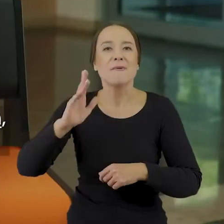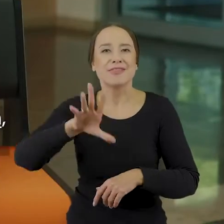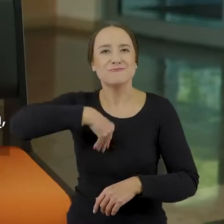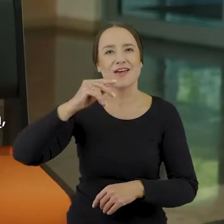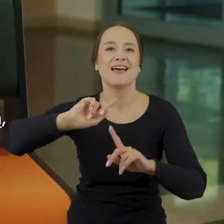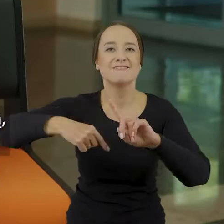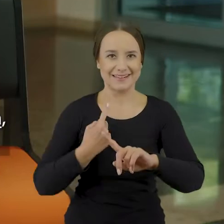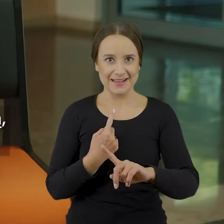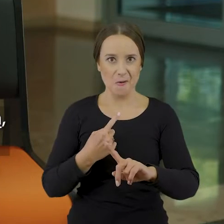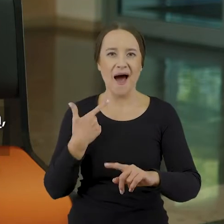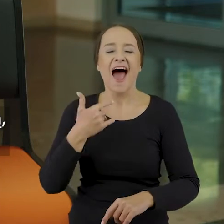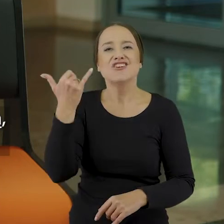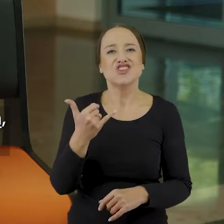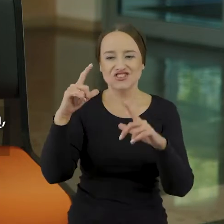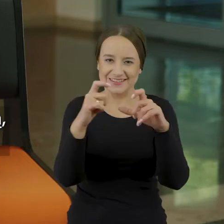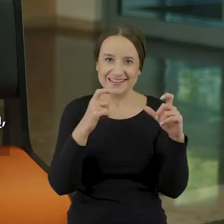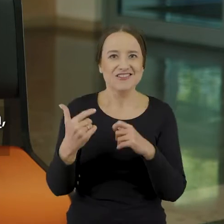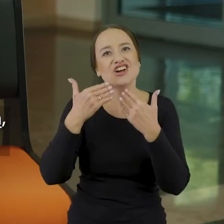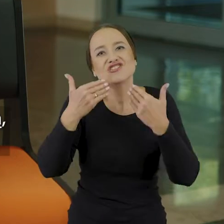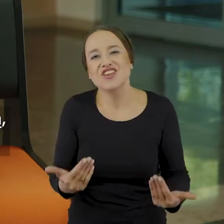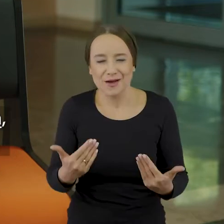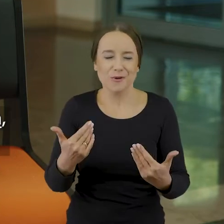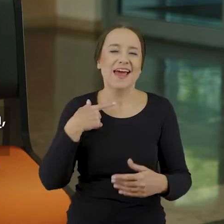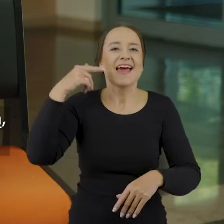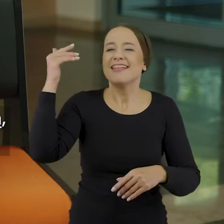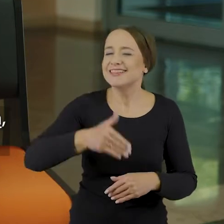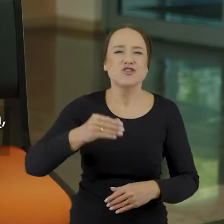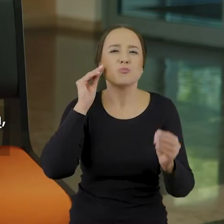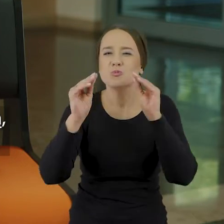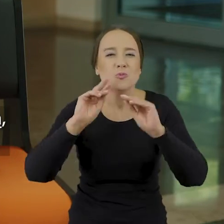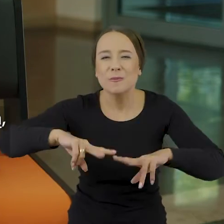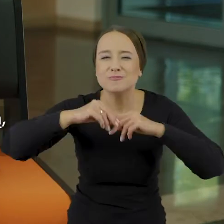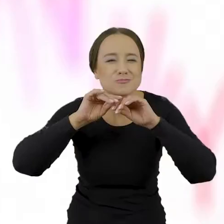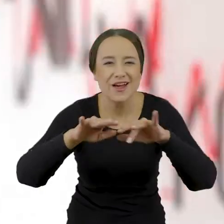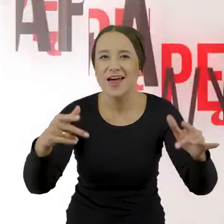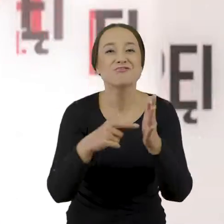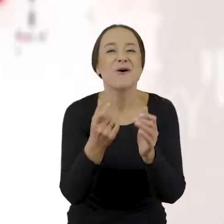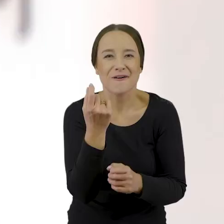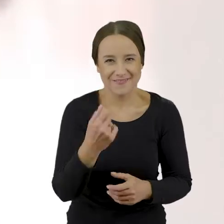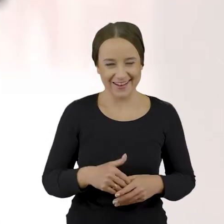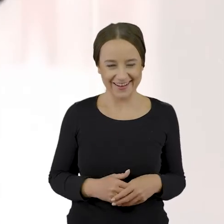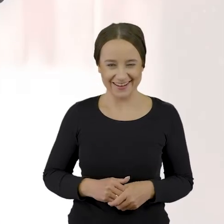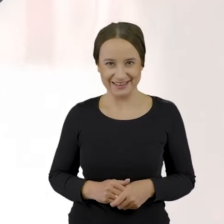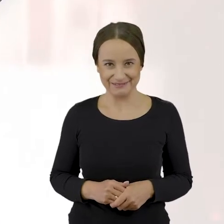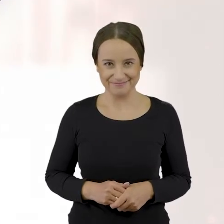wysyłają na święta zdjęcia swoich dzieci że dziękują że przesyłają tysiące buziaków to są te chwile